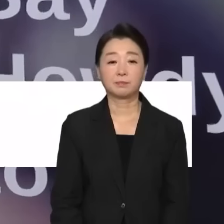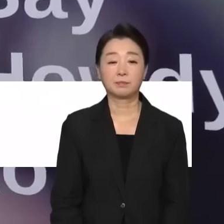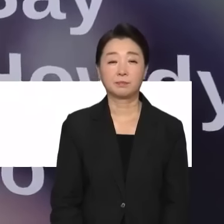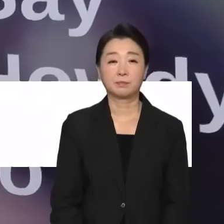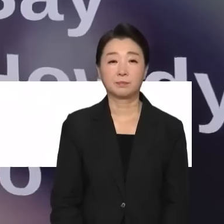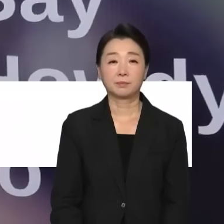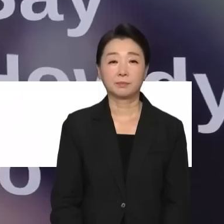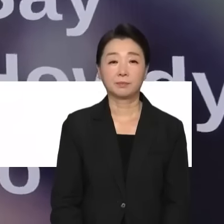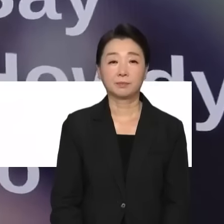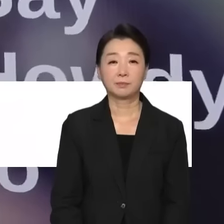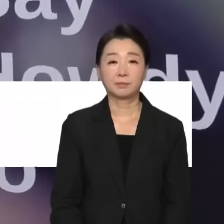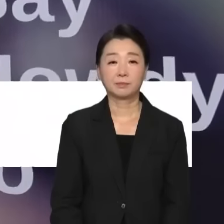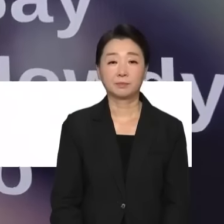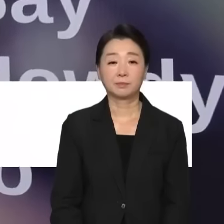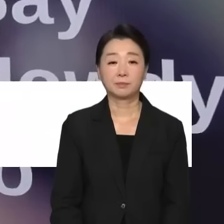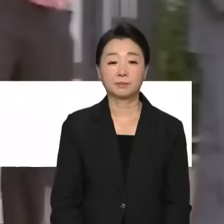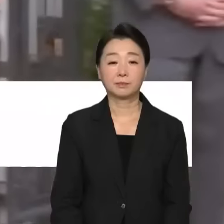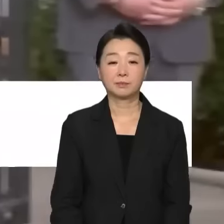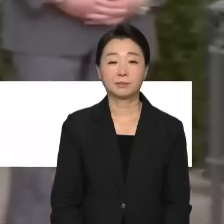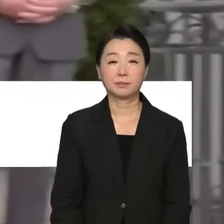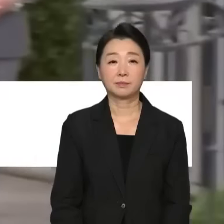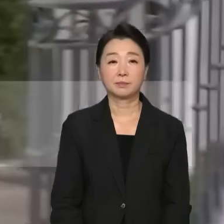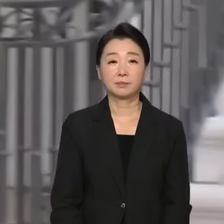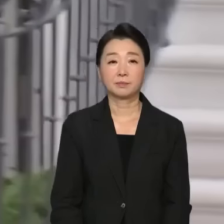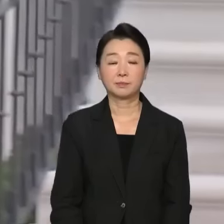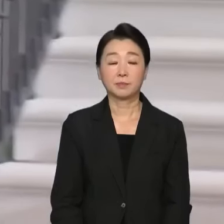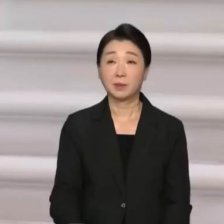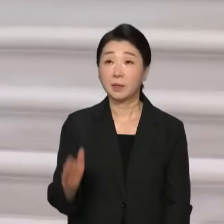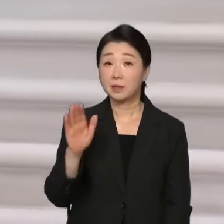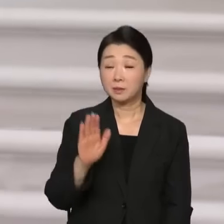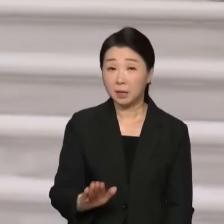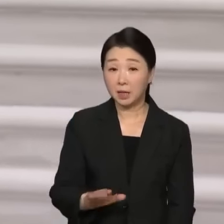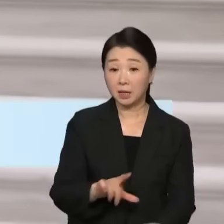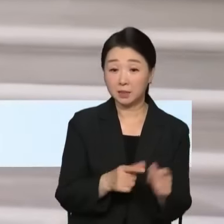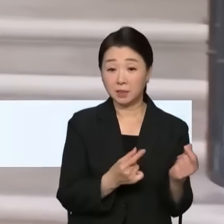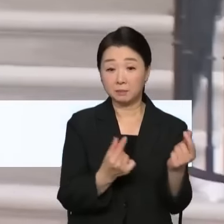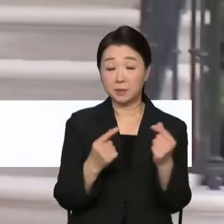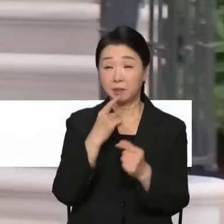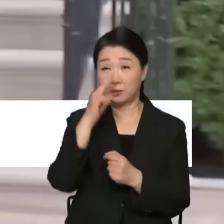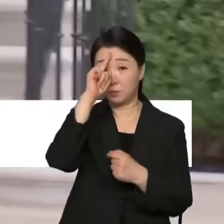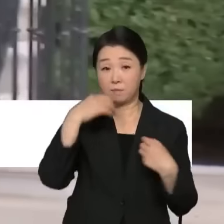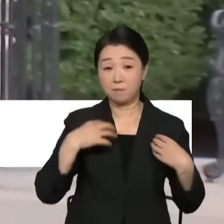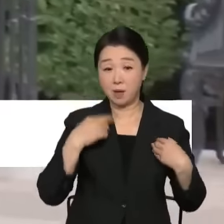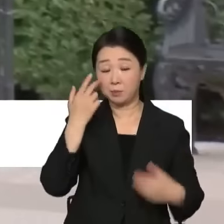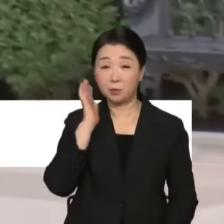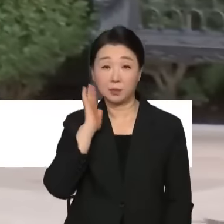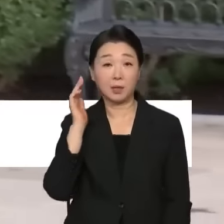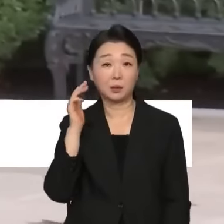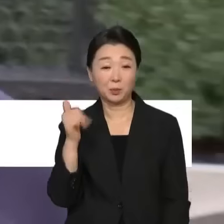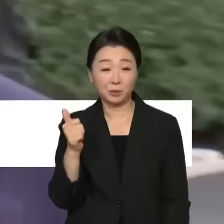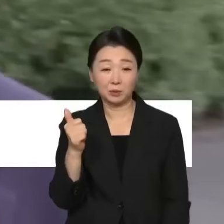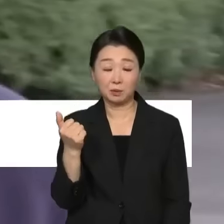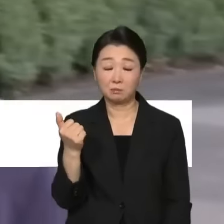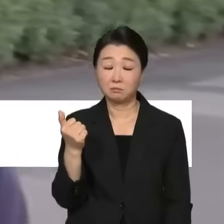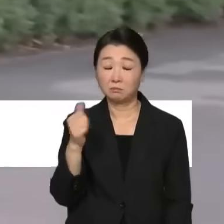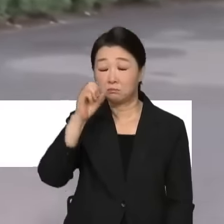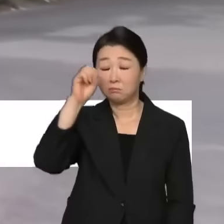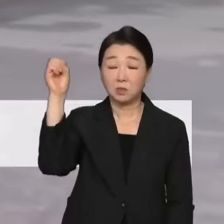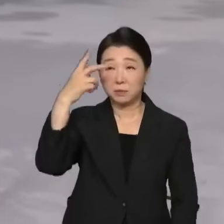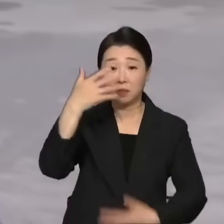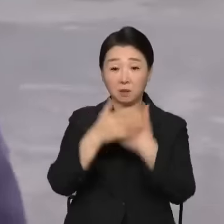present horrible threats to South Korea. 그런데 비슷한 시각 백악관에 있던 바이든 대통령이 예정에 없던 영상